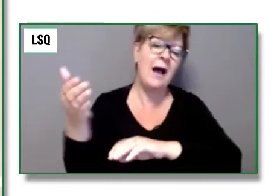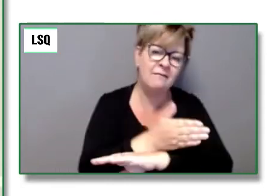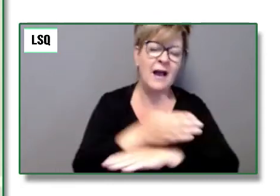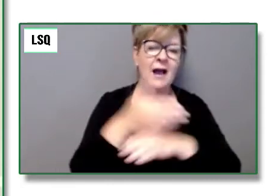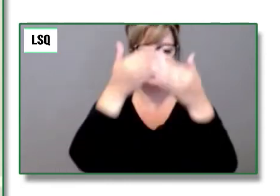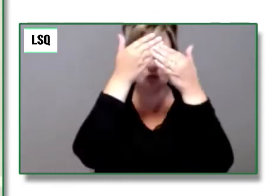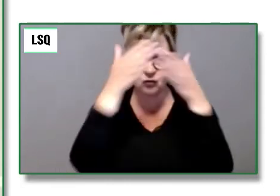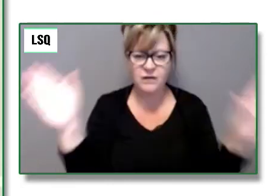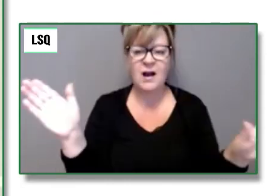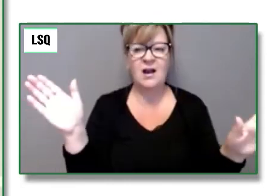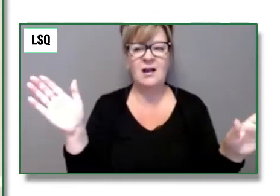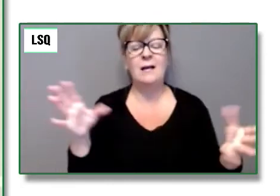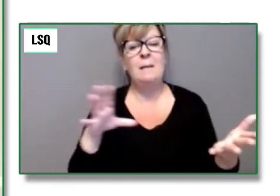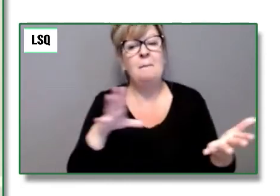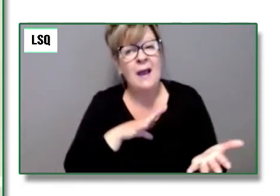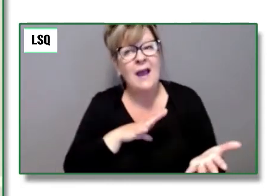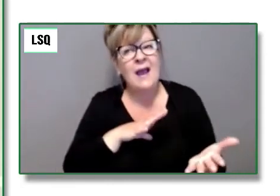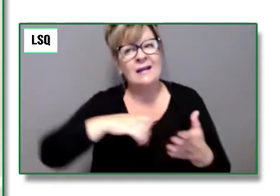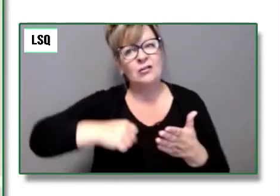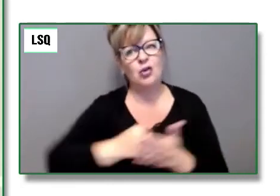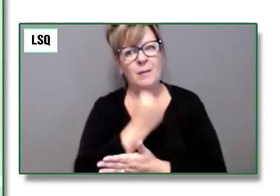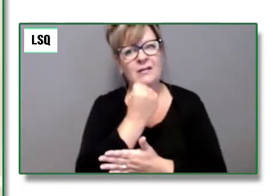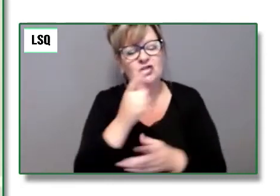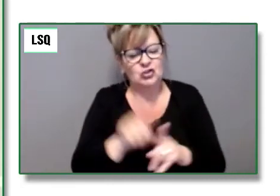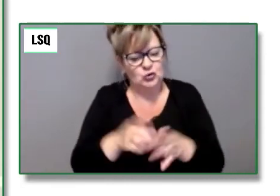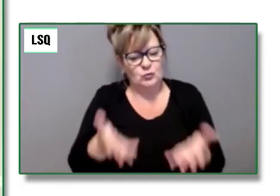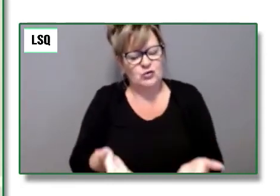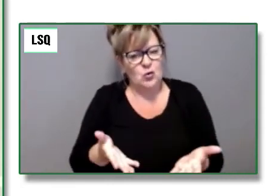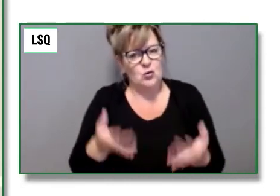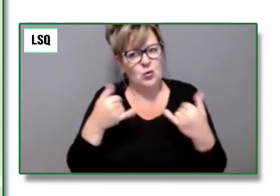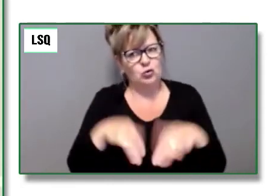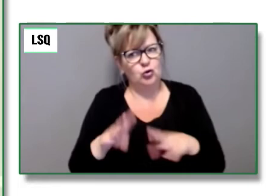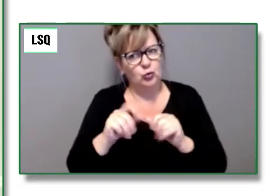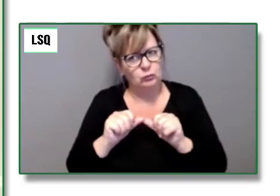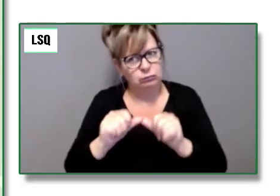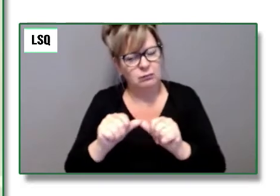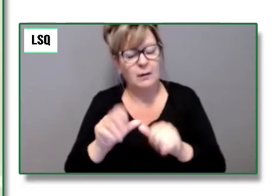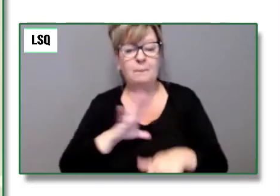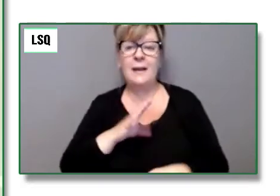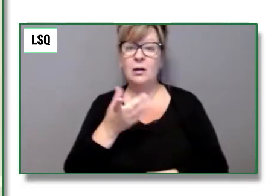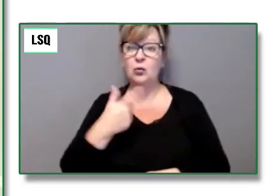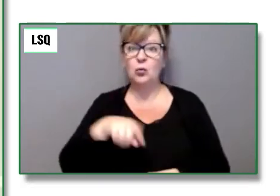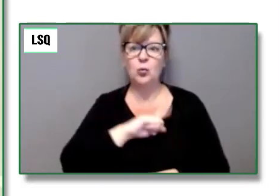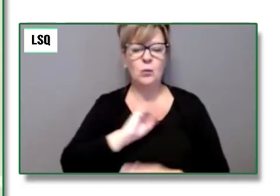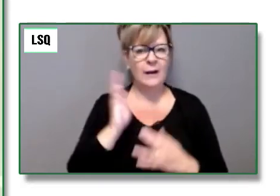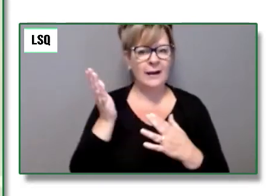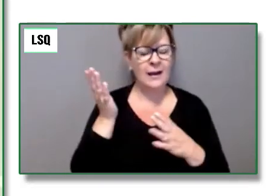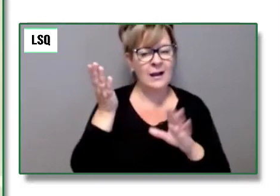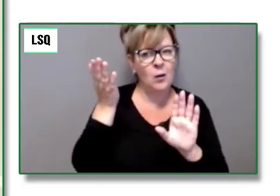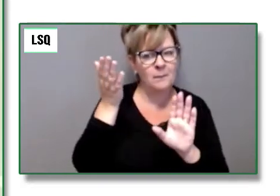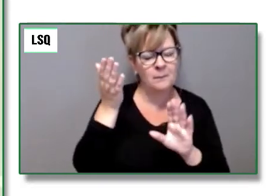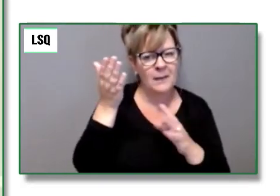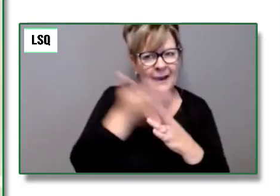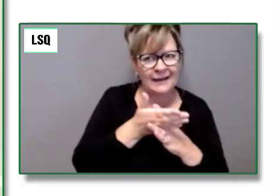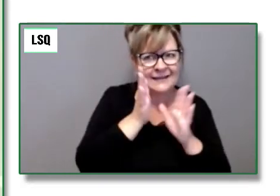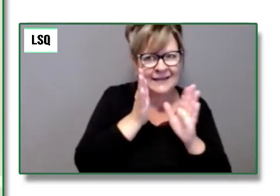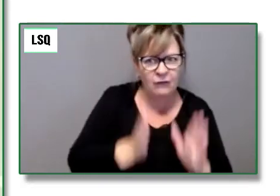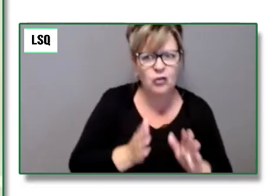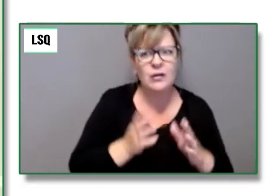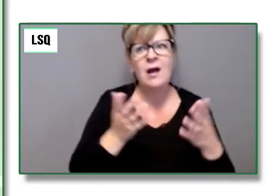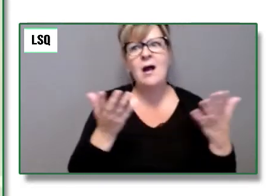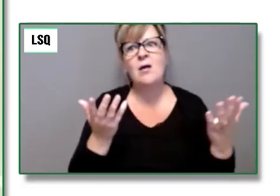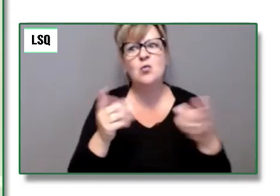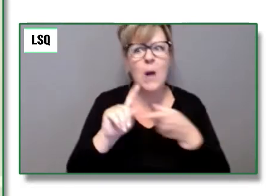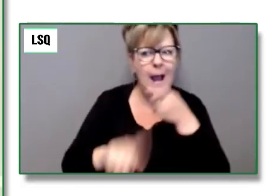intervenant et amis et alliés de soulever donc ce voile et